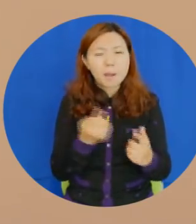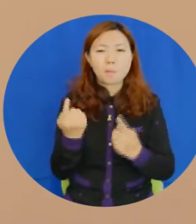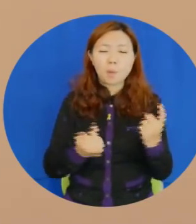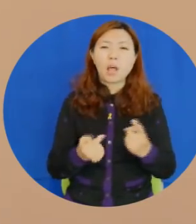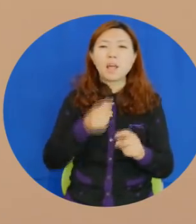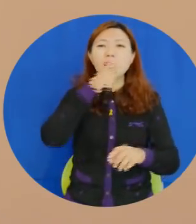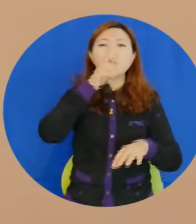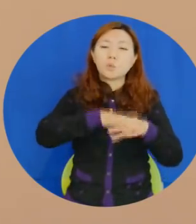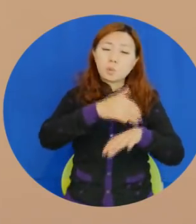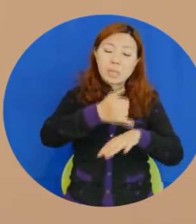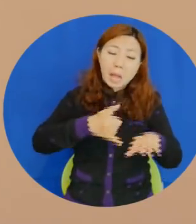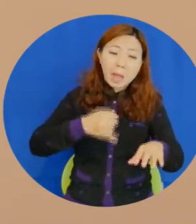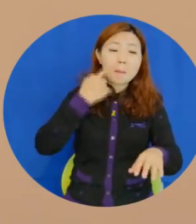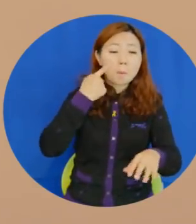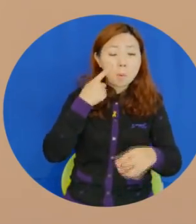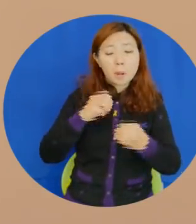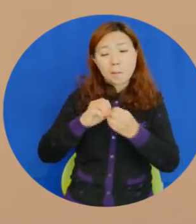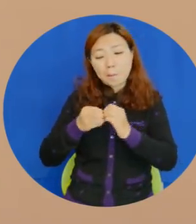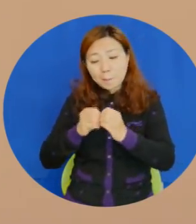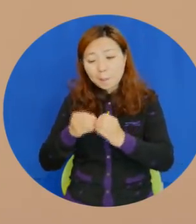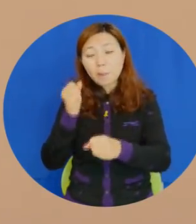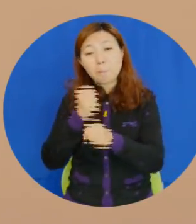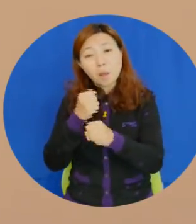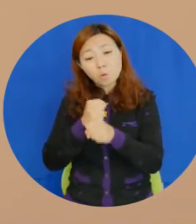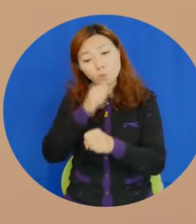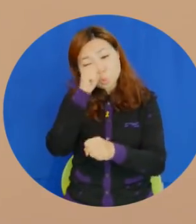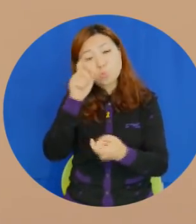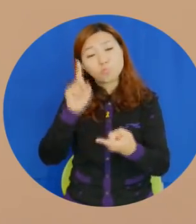말고 뭐든지 농사가 좋으면